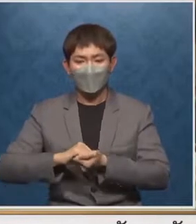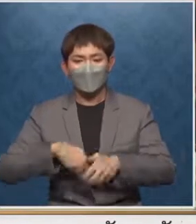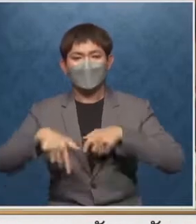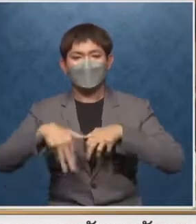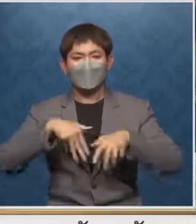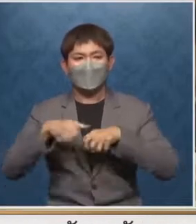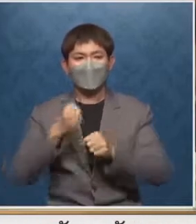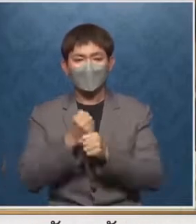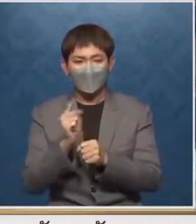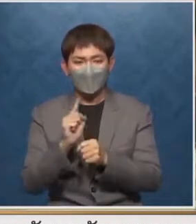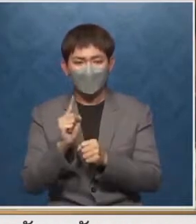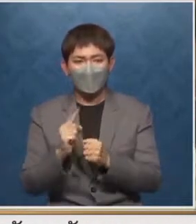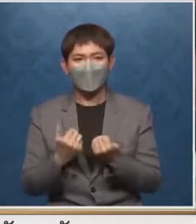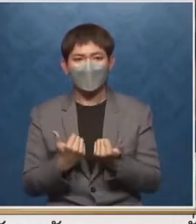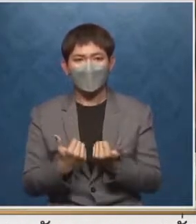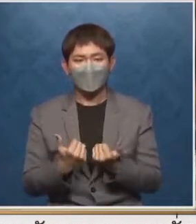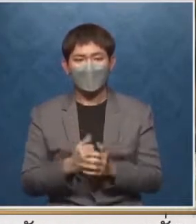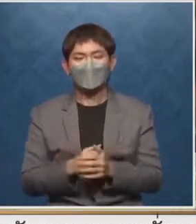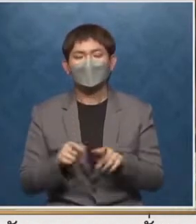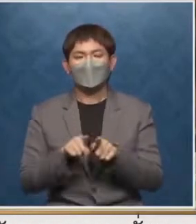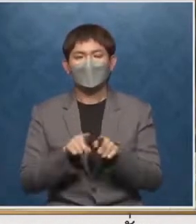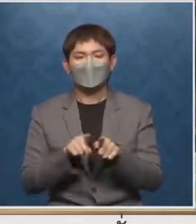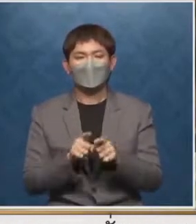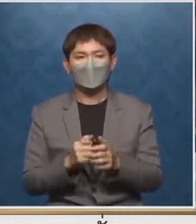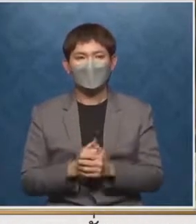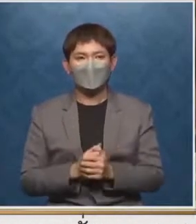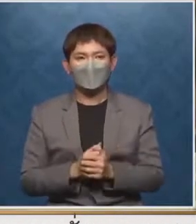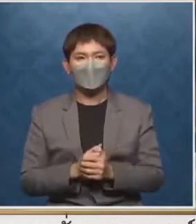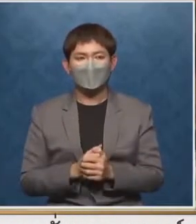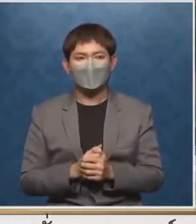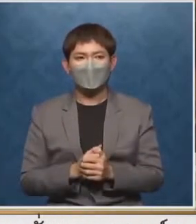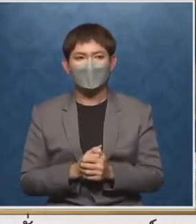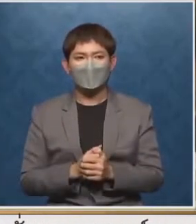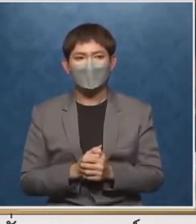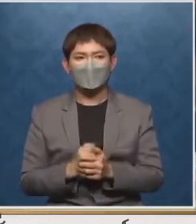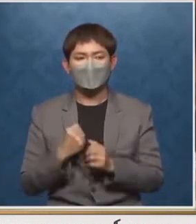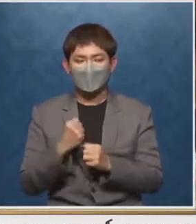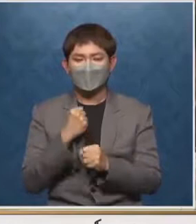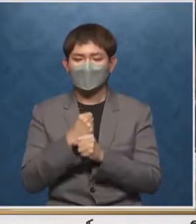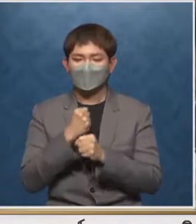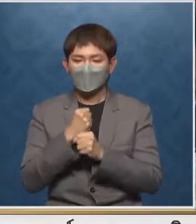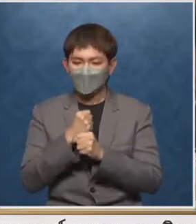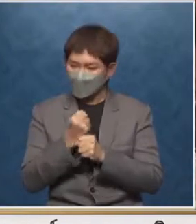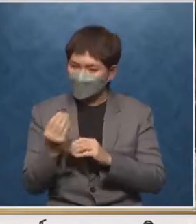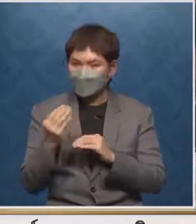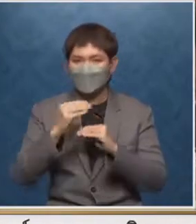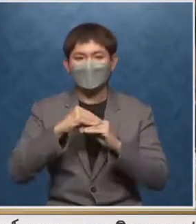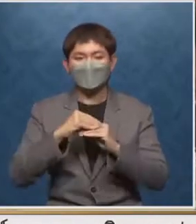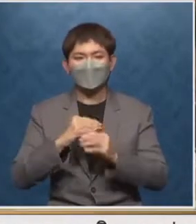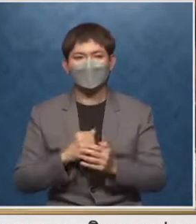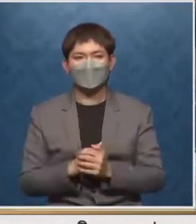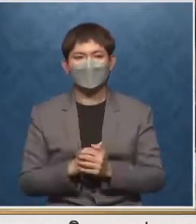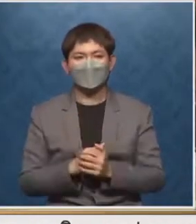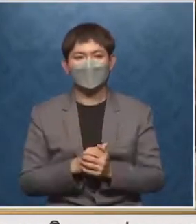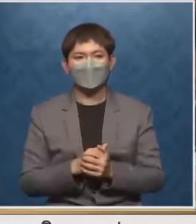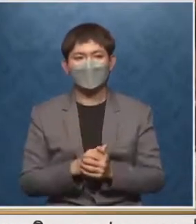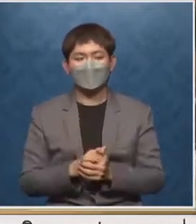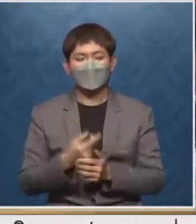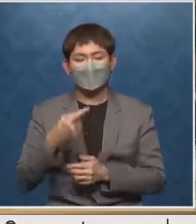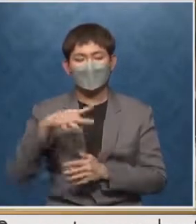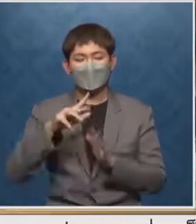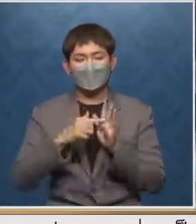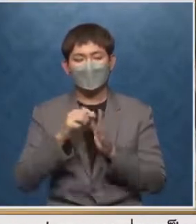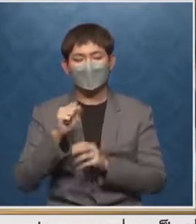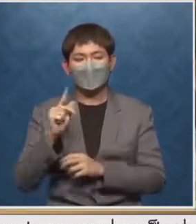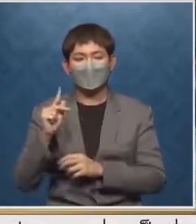นนะครับก็เช่นเดียวกันนะครับว่า เราจะทำให้มากขึ้นนะครับท่านภัสกรน